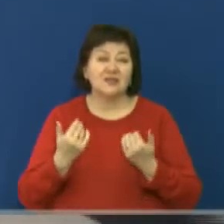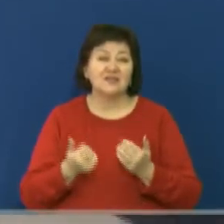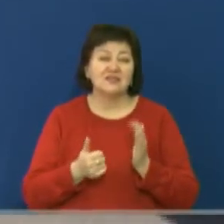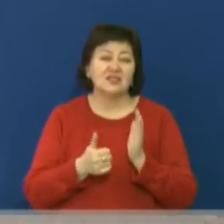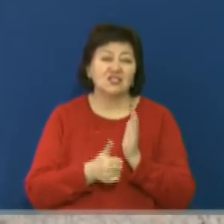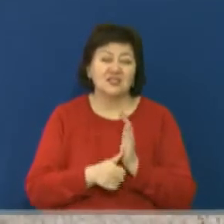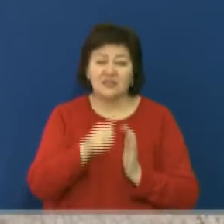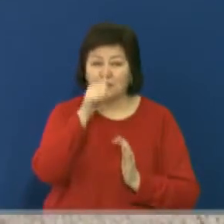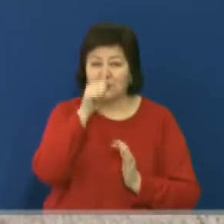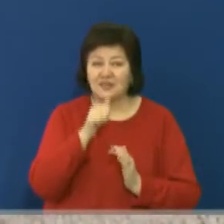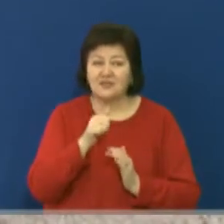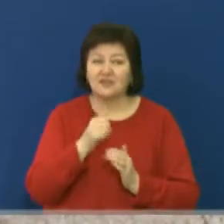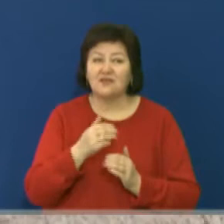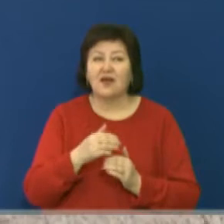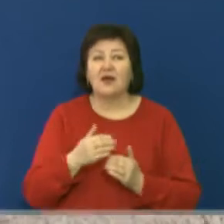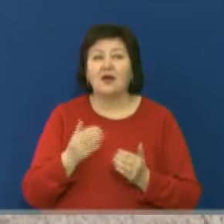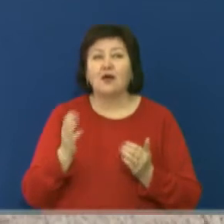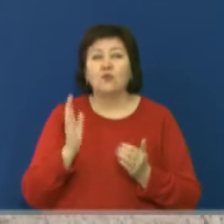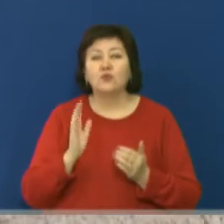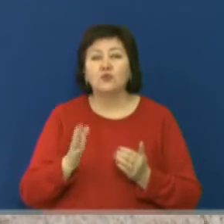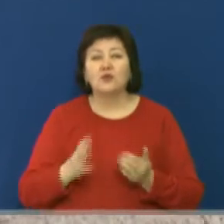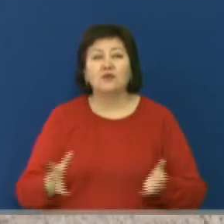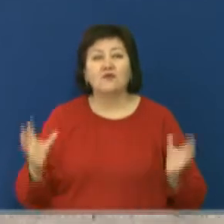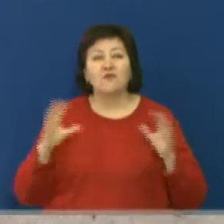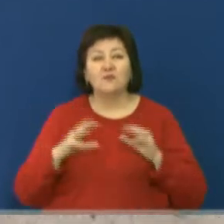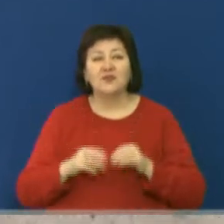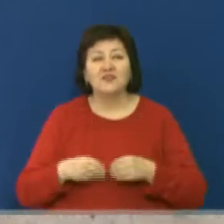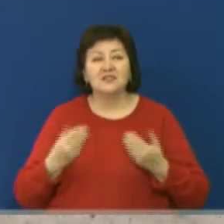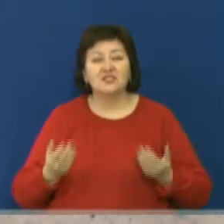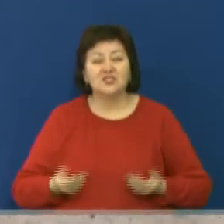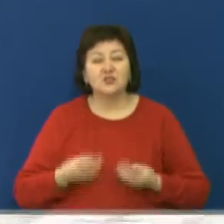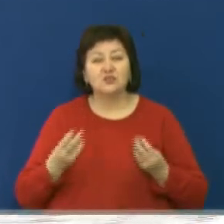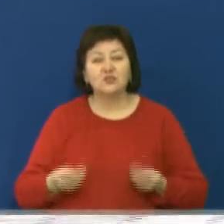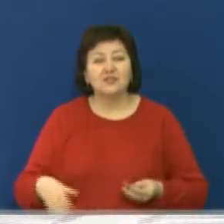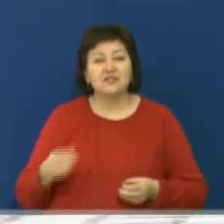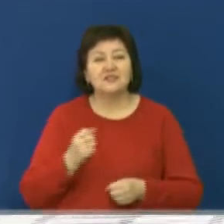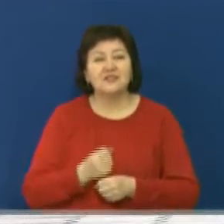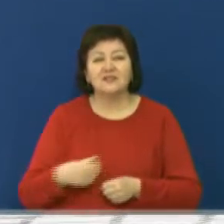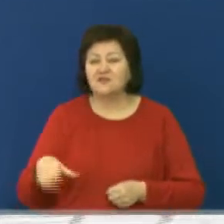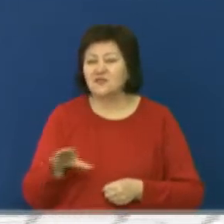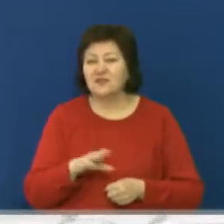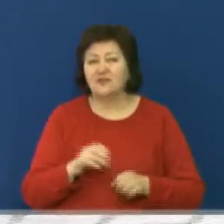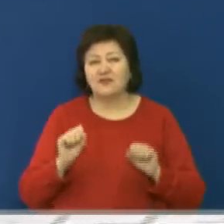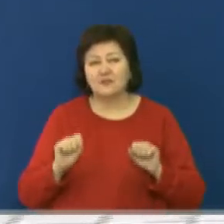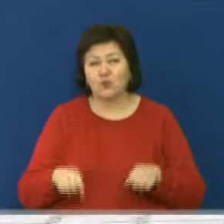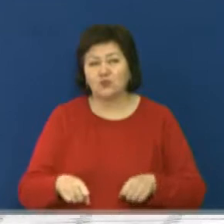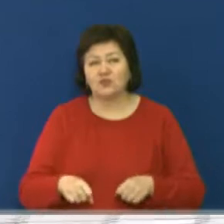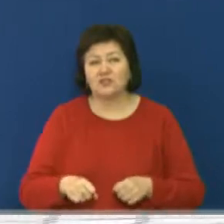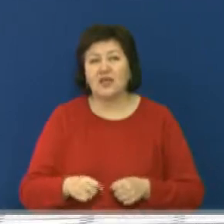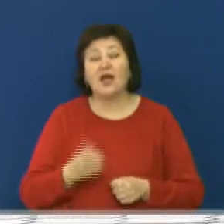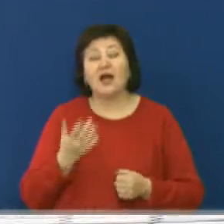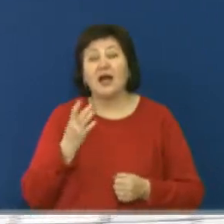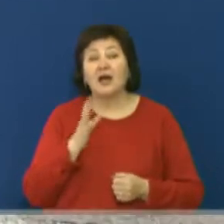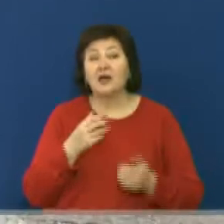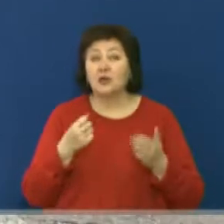ай ішінде ата-аналар балалармен бірге тұру үшін тиісті жағдайлар жасау қажет. Ал сол аралықта жеткіншектер балалар мекемесінде